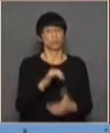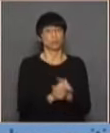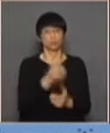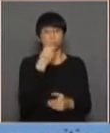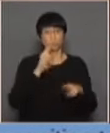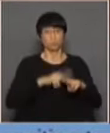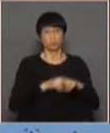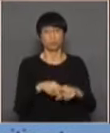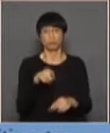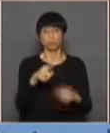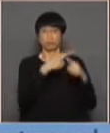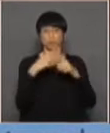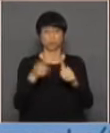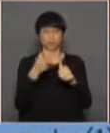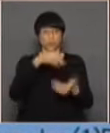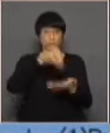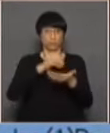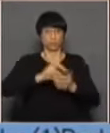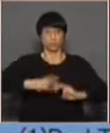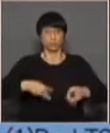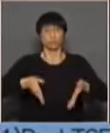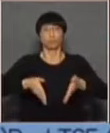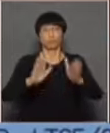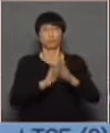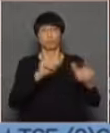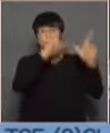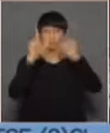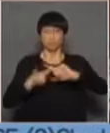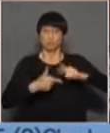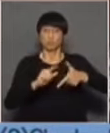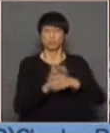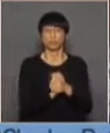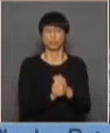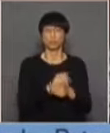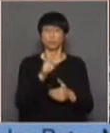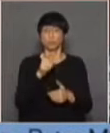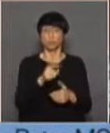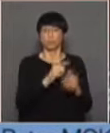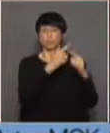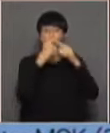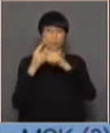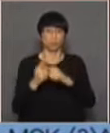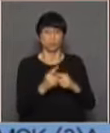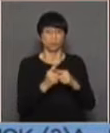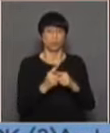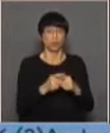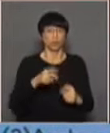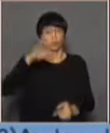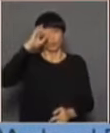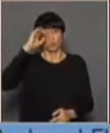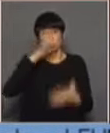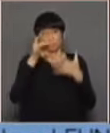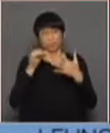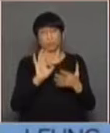自为市民决定发展方向和生活方式，市民毫无知悔的余地，只能够被